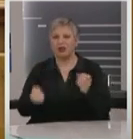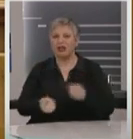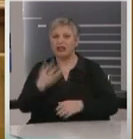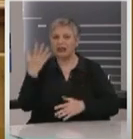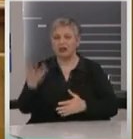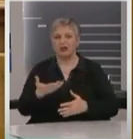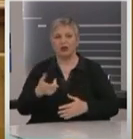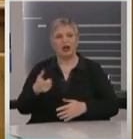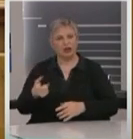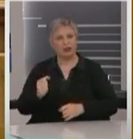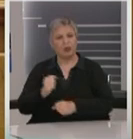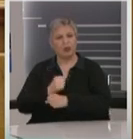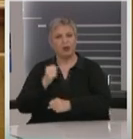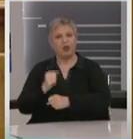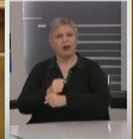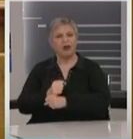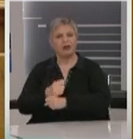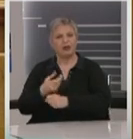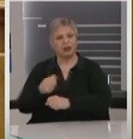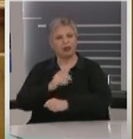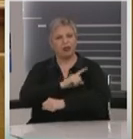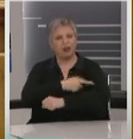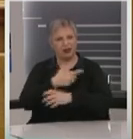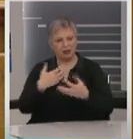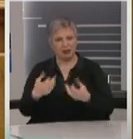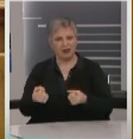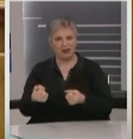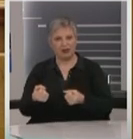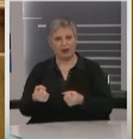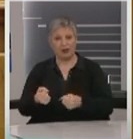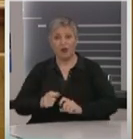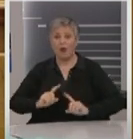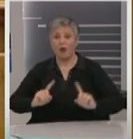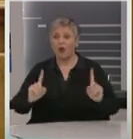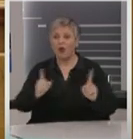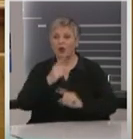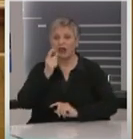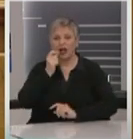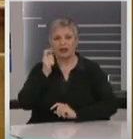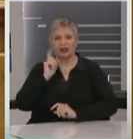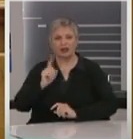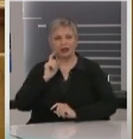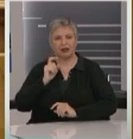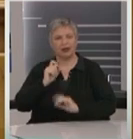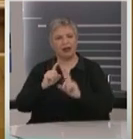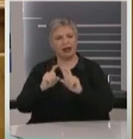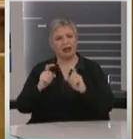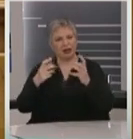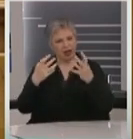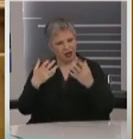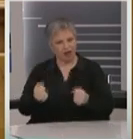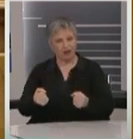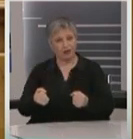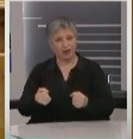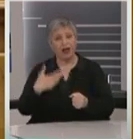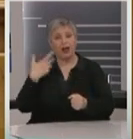της εργασίας. Όλοι και όλες έχουν στα χέρια τους τα υλικά για να χτίσουμε